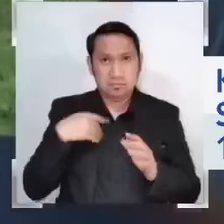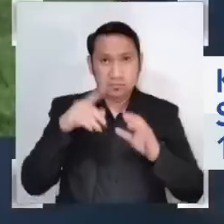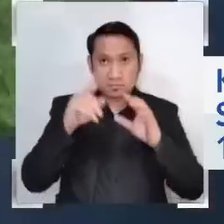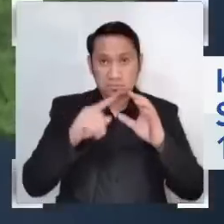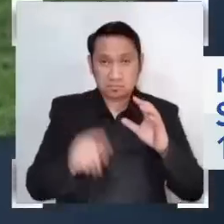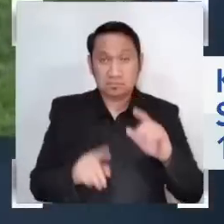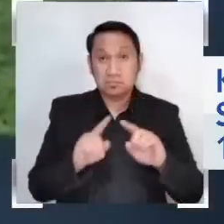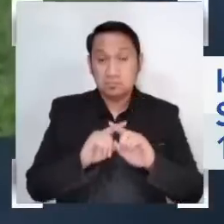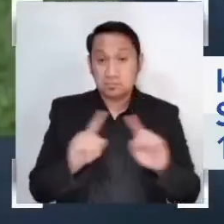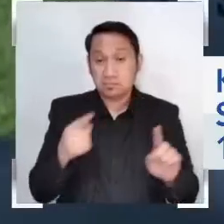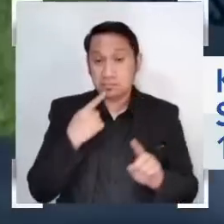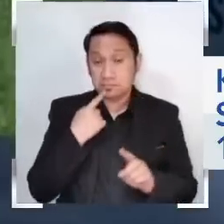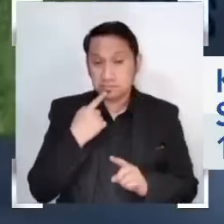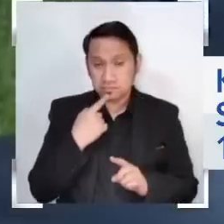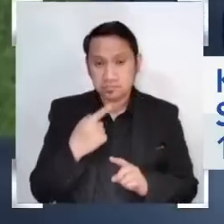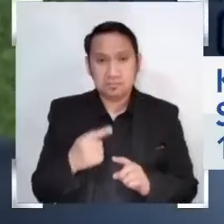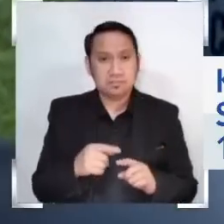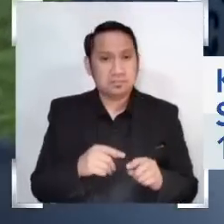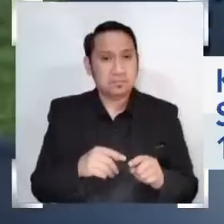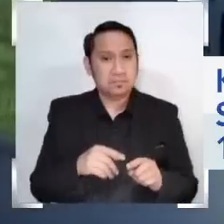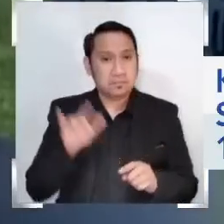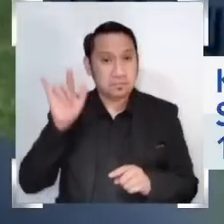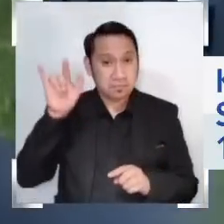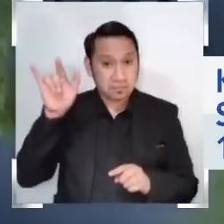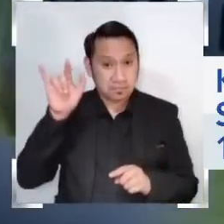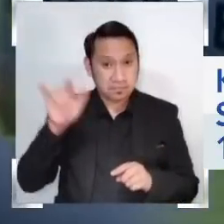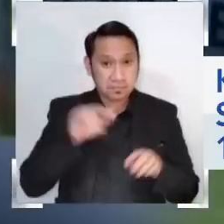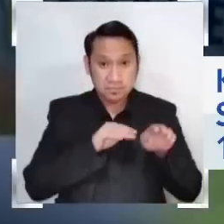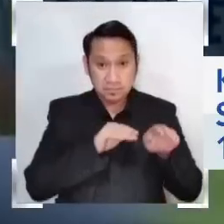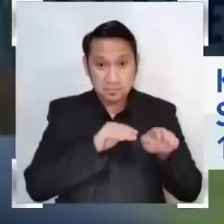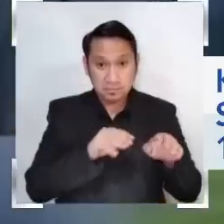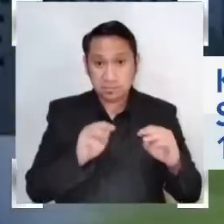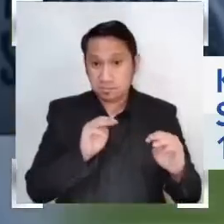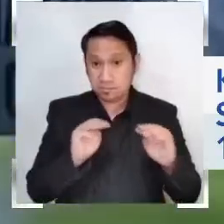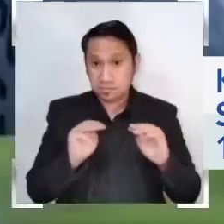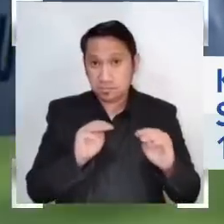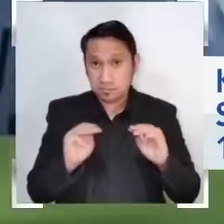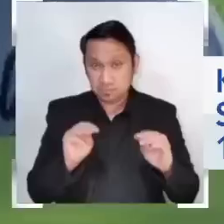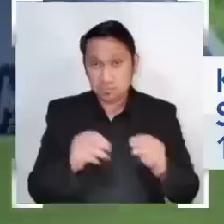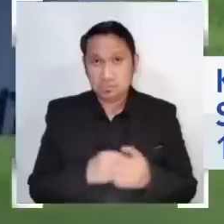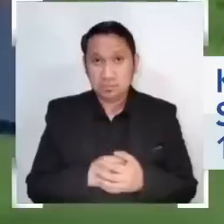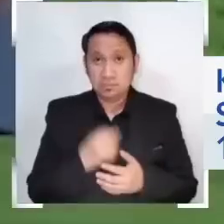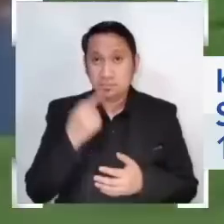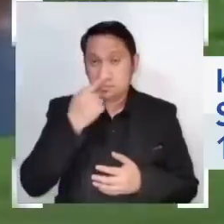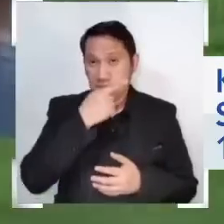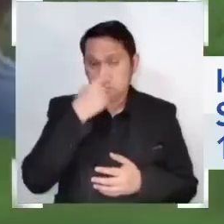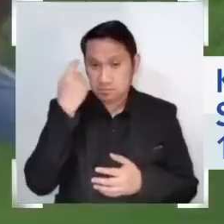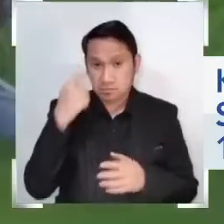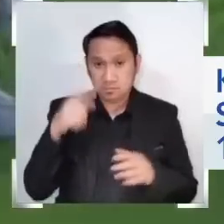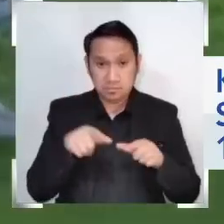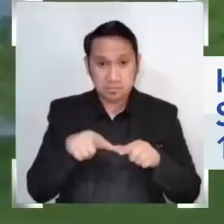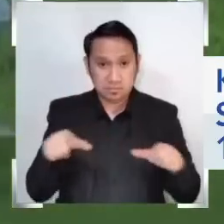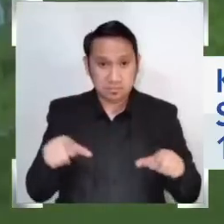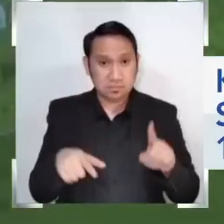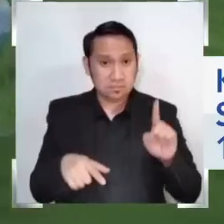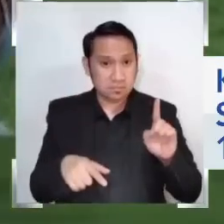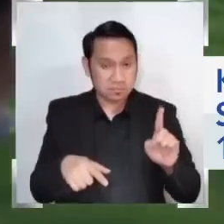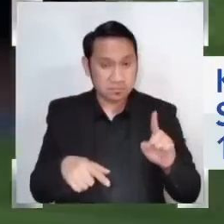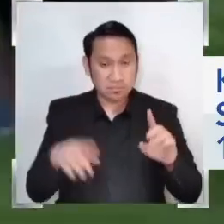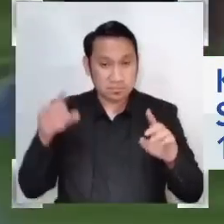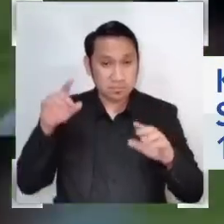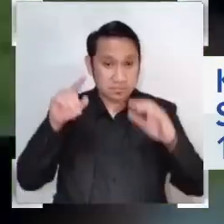ng Air Traffic Management Officer ng Civil Aviation Authority of the Philippines, dahil nasa level 1 lang daw ang lightning alert